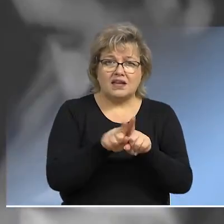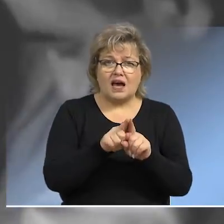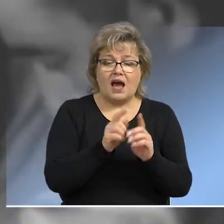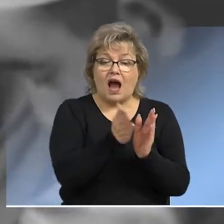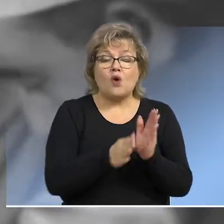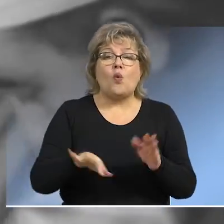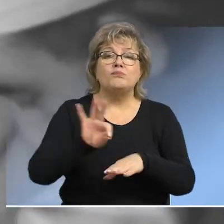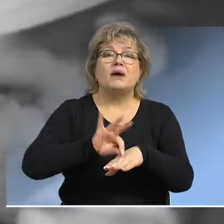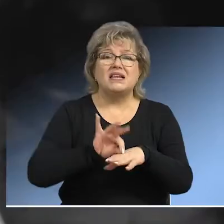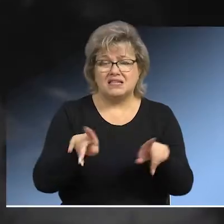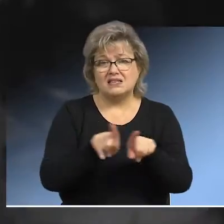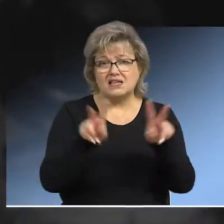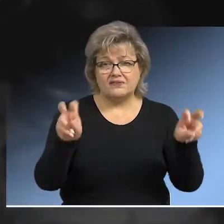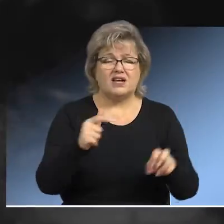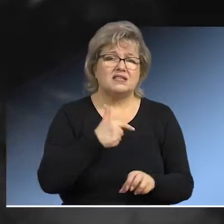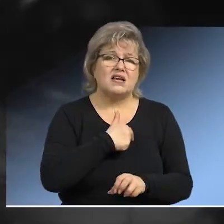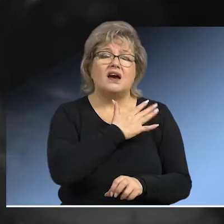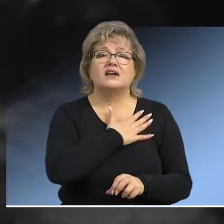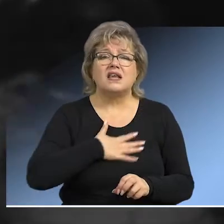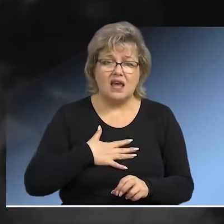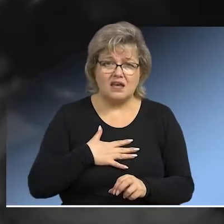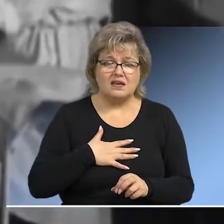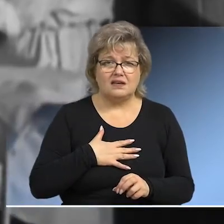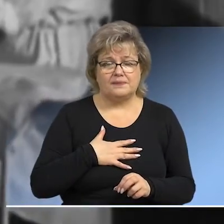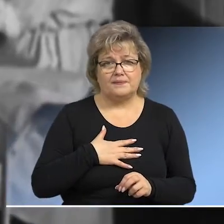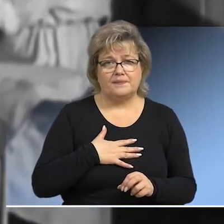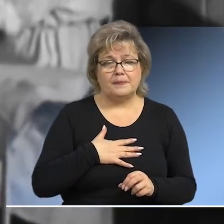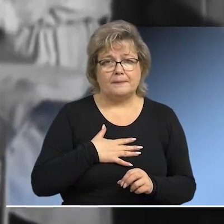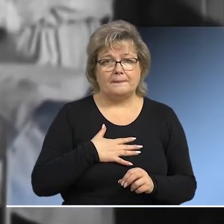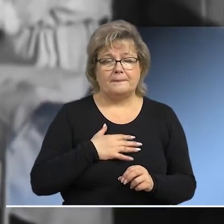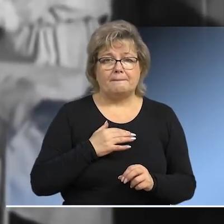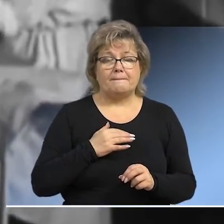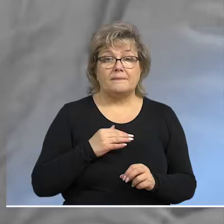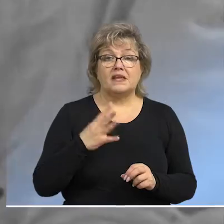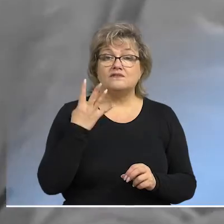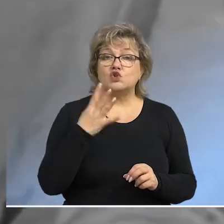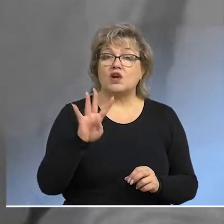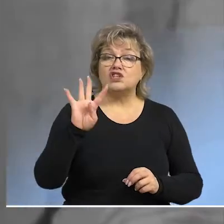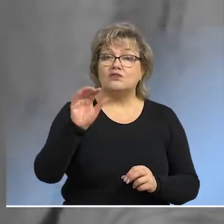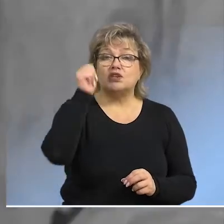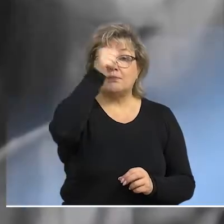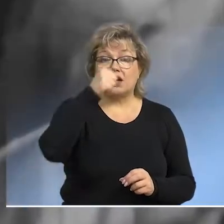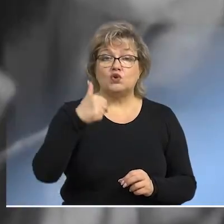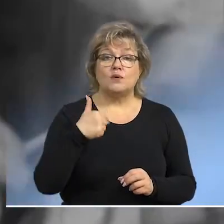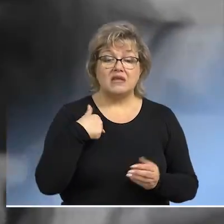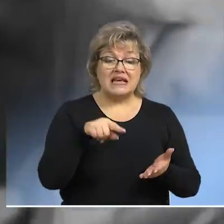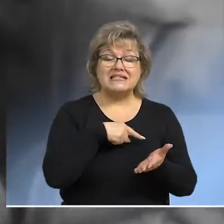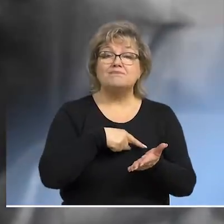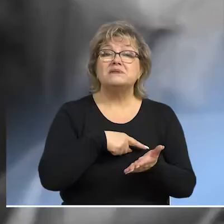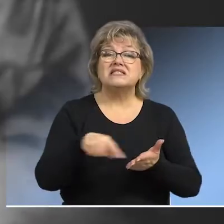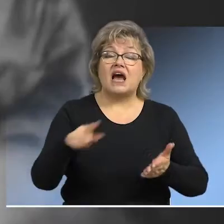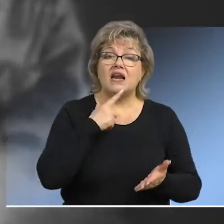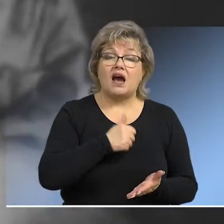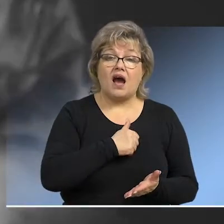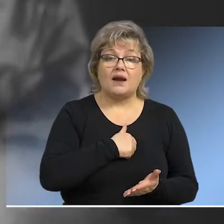так называемая, ранение. И в 44-м году меня списали